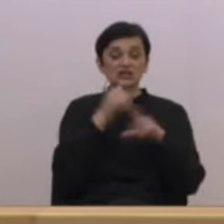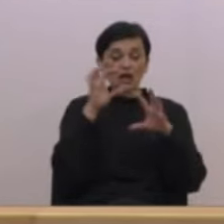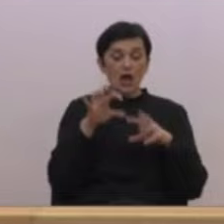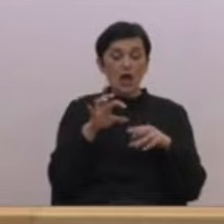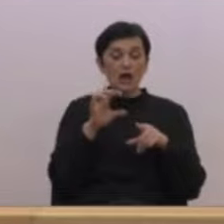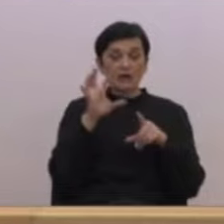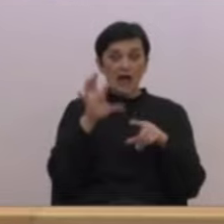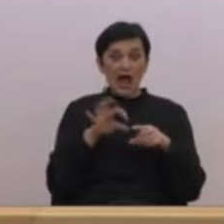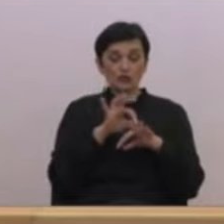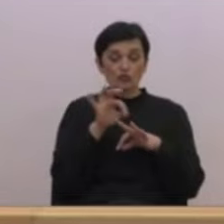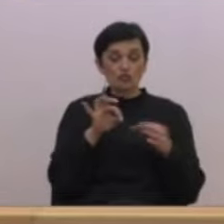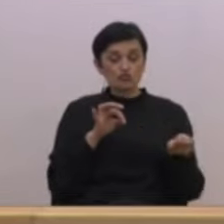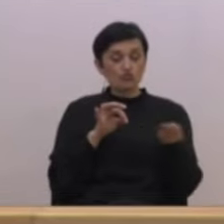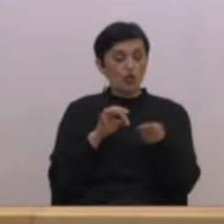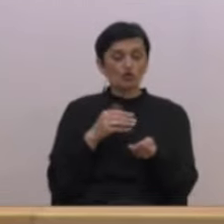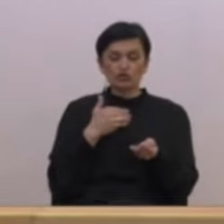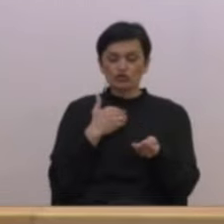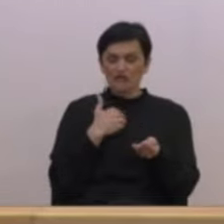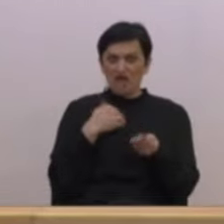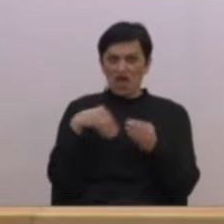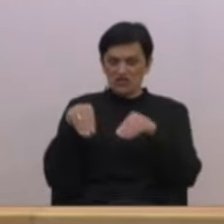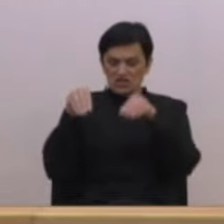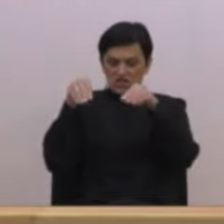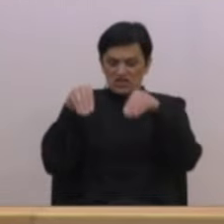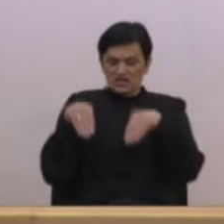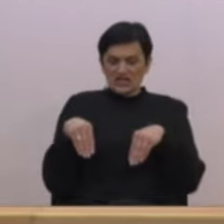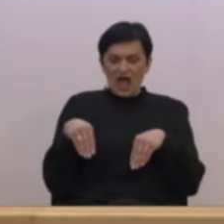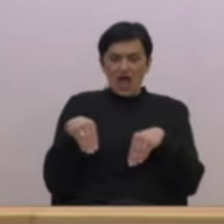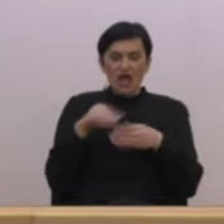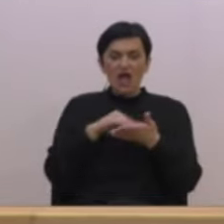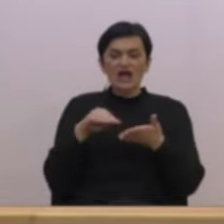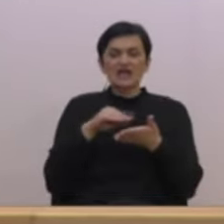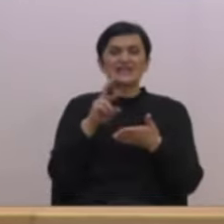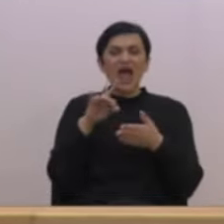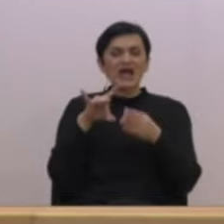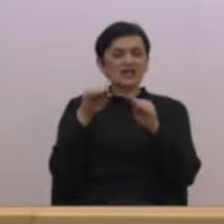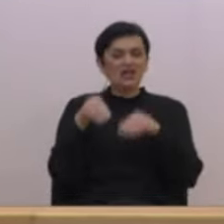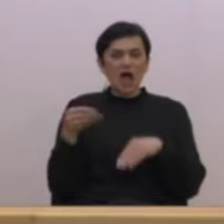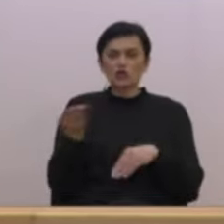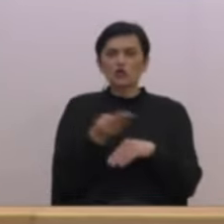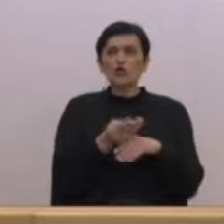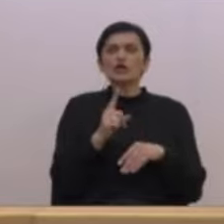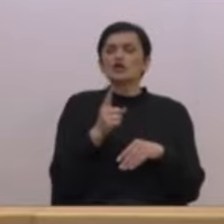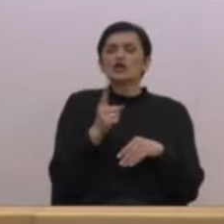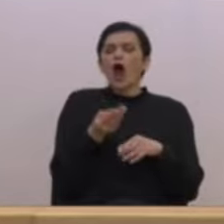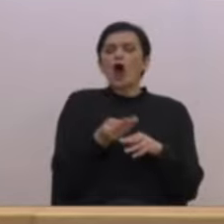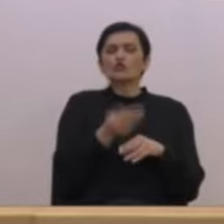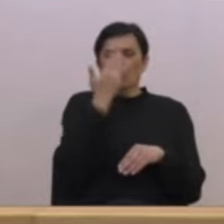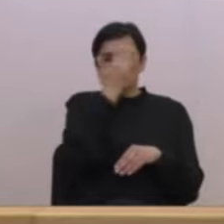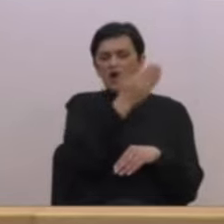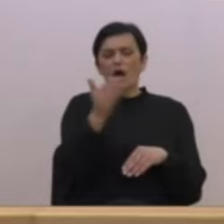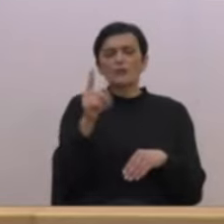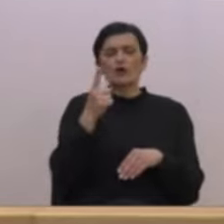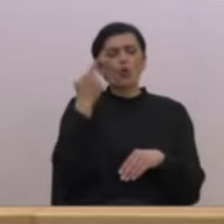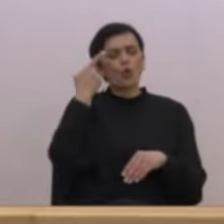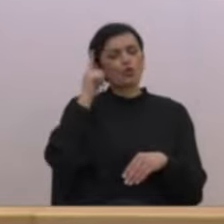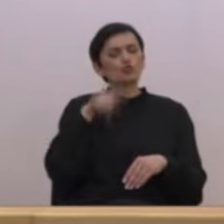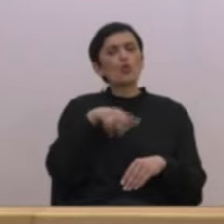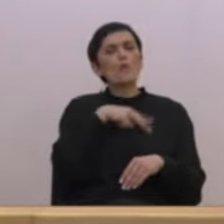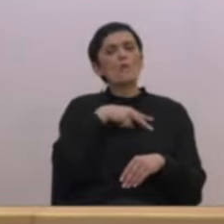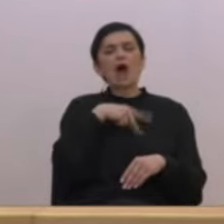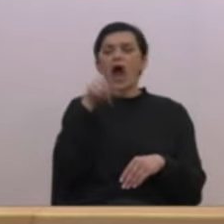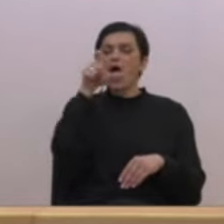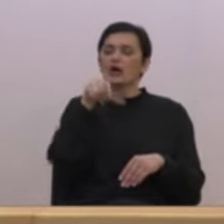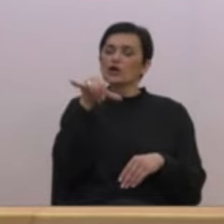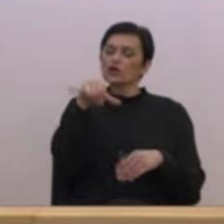რომ გამოვიტანოთ, რომ ჩვენ არავის დეკლარაცია არ უნდა წარმოვადგინოთ. რატო უნდა წარმოვადგინოთ დეკლარაცია? ხალხმა რატო უნდა იცოდეს პარლამენტს